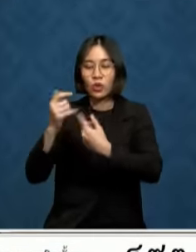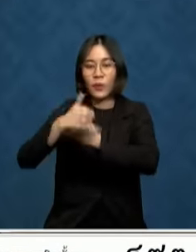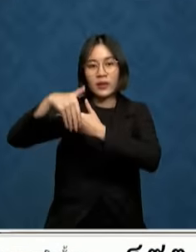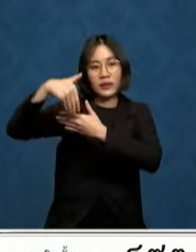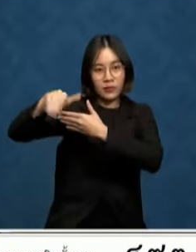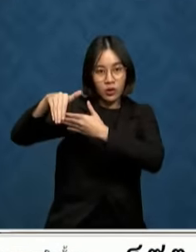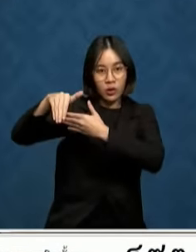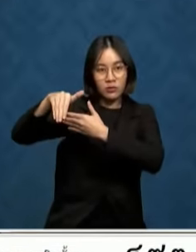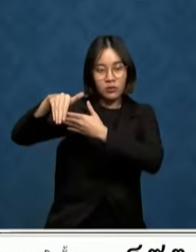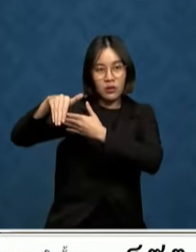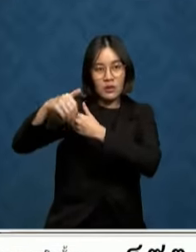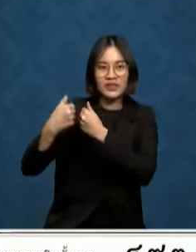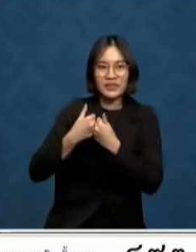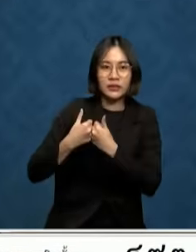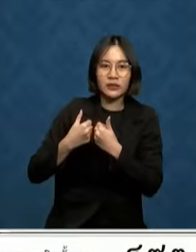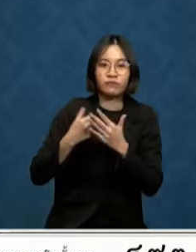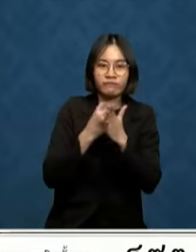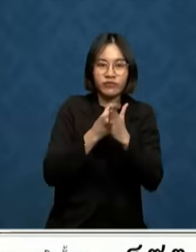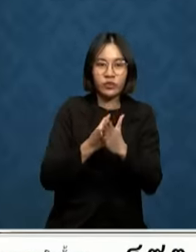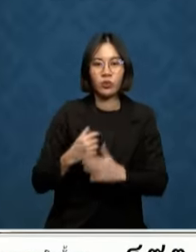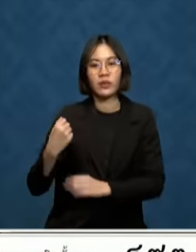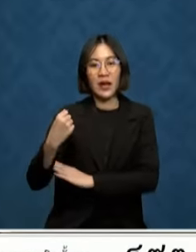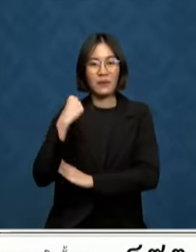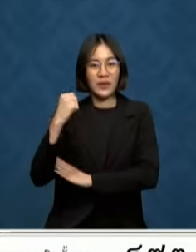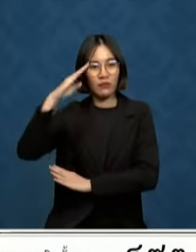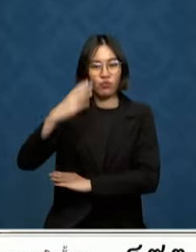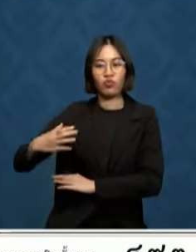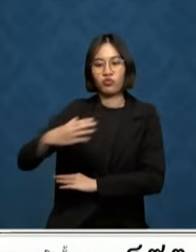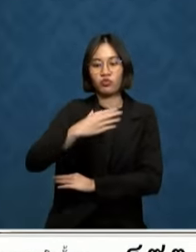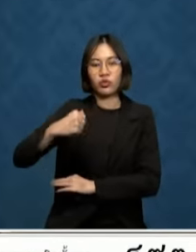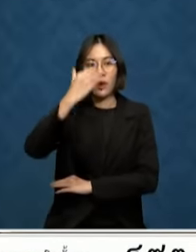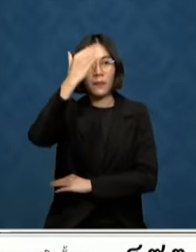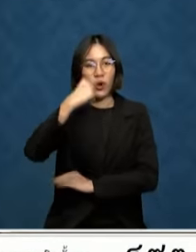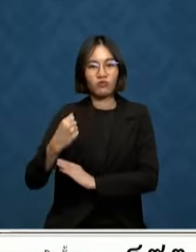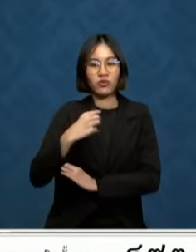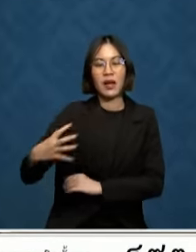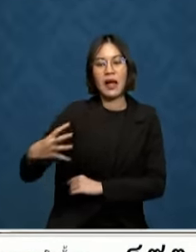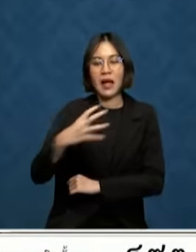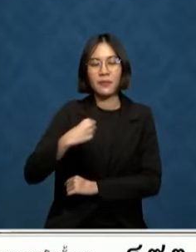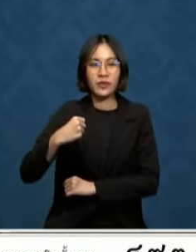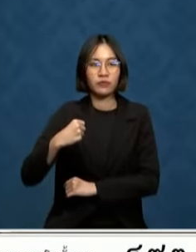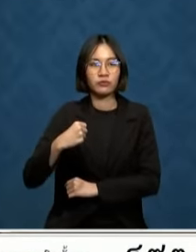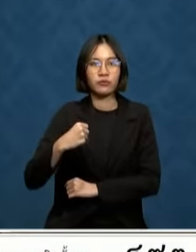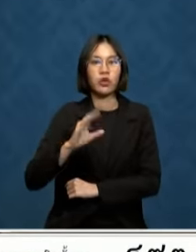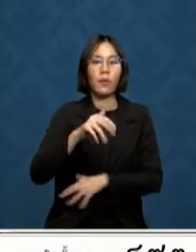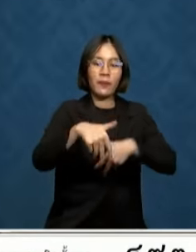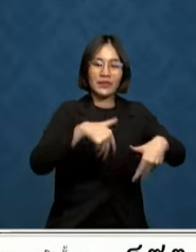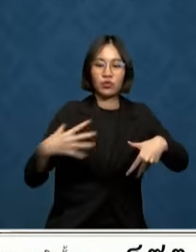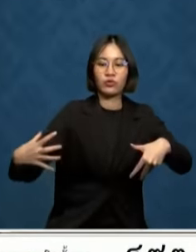่างประเทศต่อสู้กับอำนาพระเดชการก็เพราะคอสช.เรื่อำนาจยึดอำนาจไปจากประชาชน